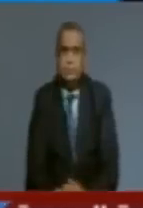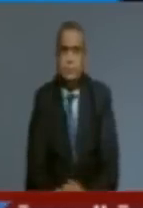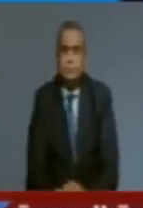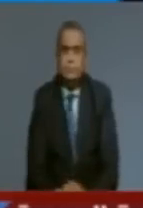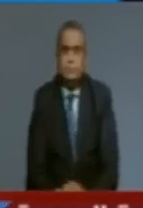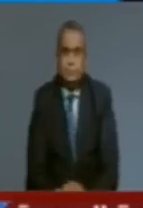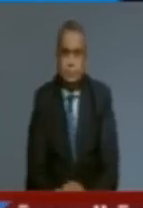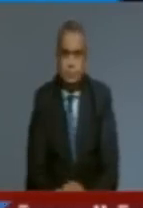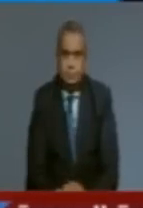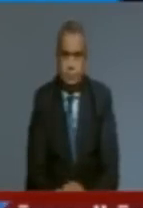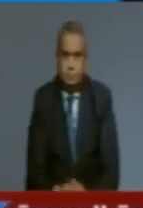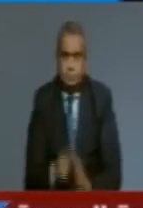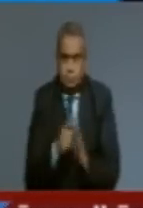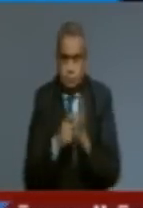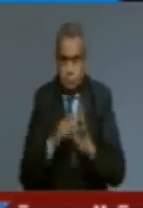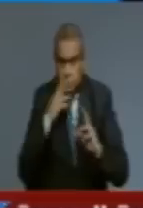تنمية